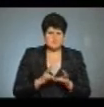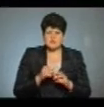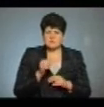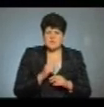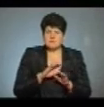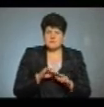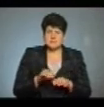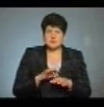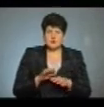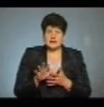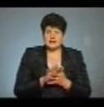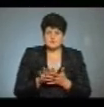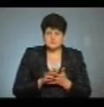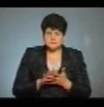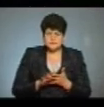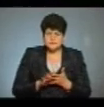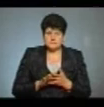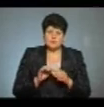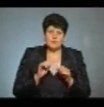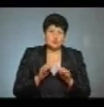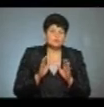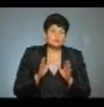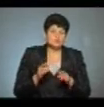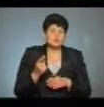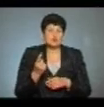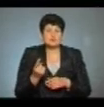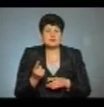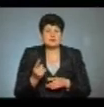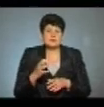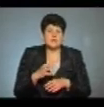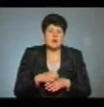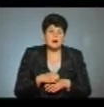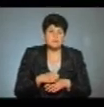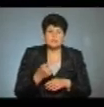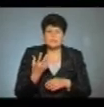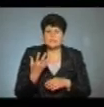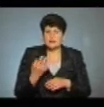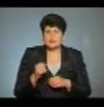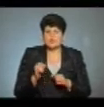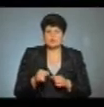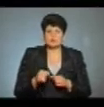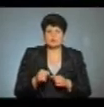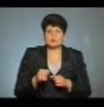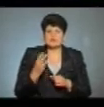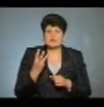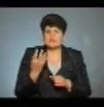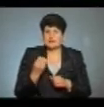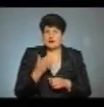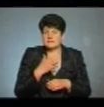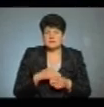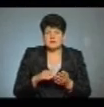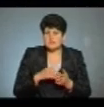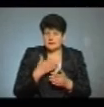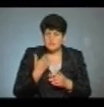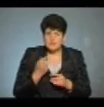Після проведення акарицидних заходів може фіксуватися один напад кліщів. Наприклад, один день, можливо, там 3 дні, що взагалі не фіксується, на наступний